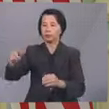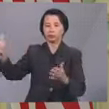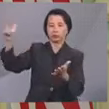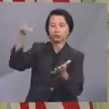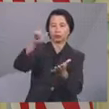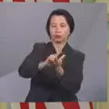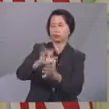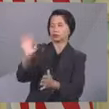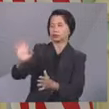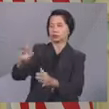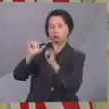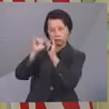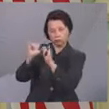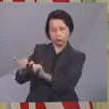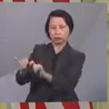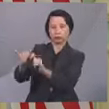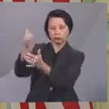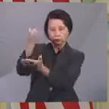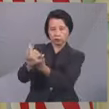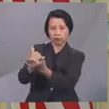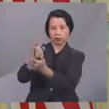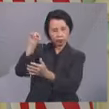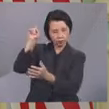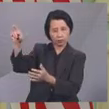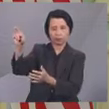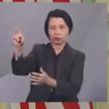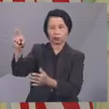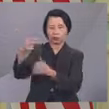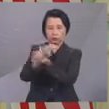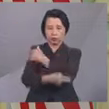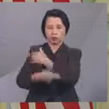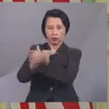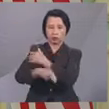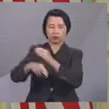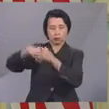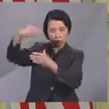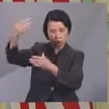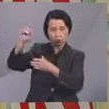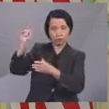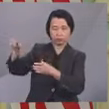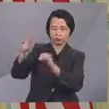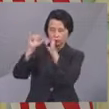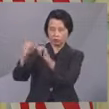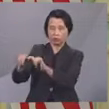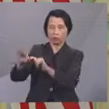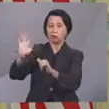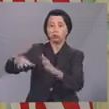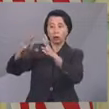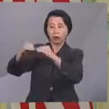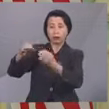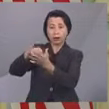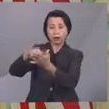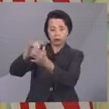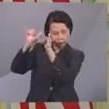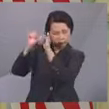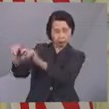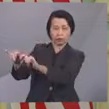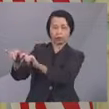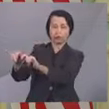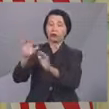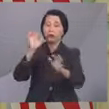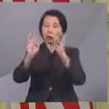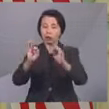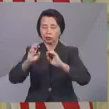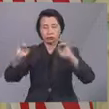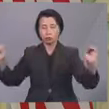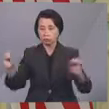pulang, boleh terus kekal berada di negeri negara tempat mereka belajar tersebut. Dan jika